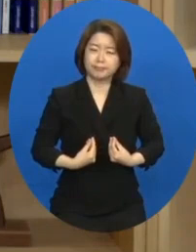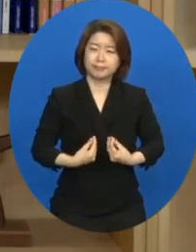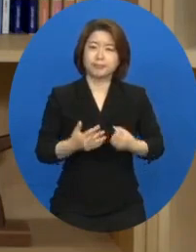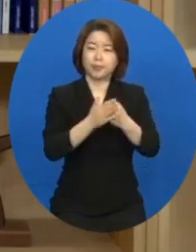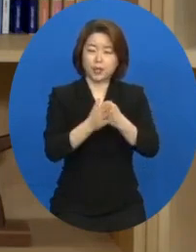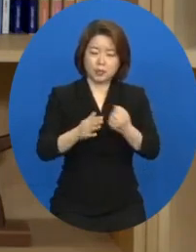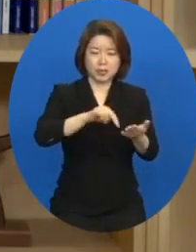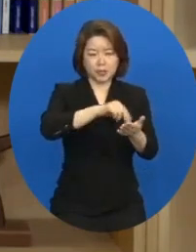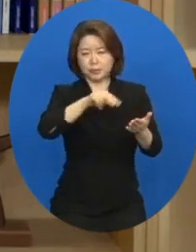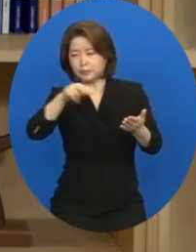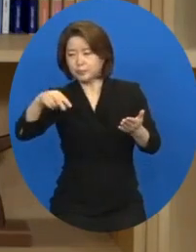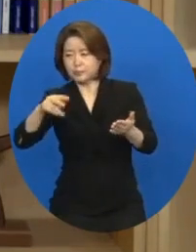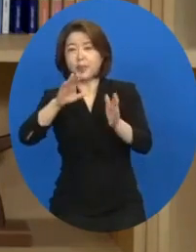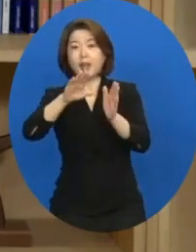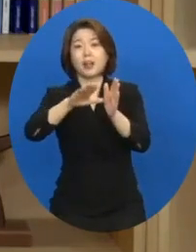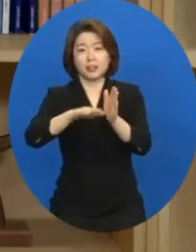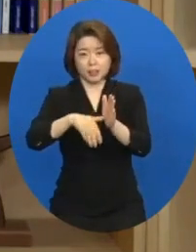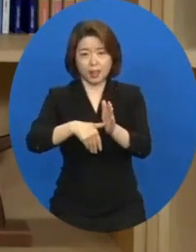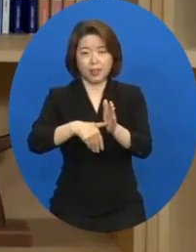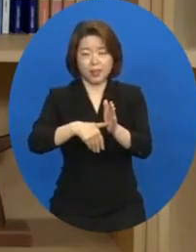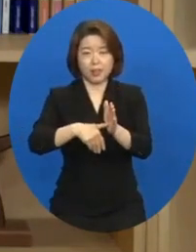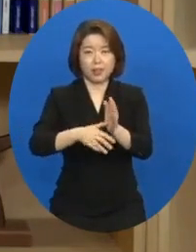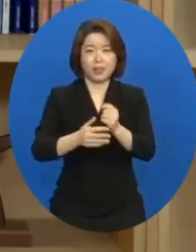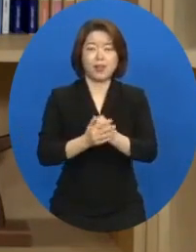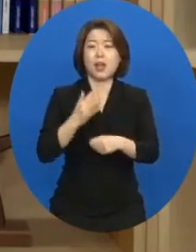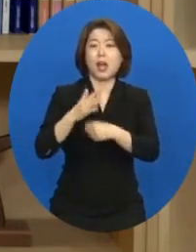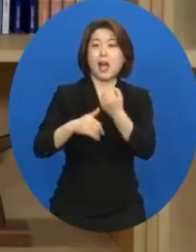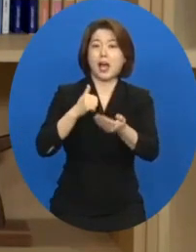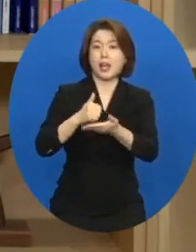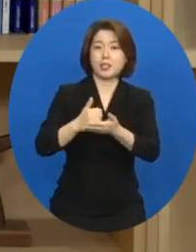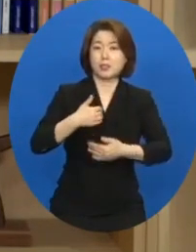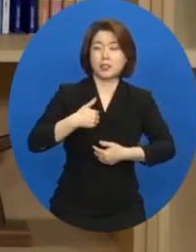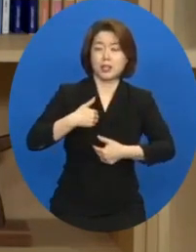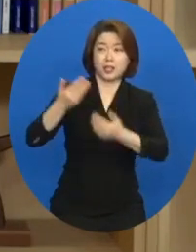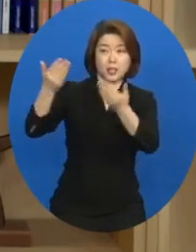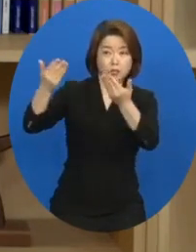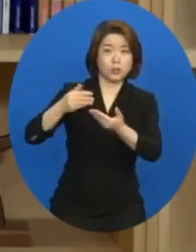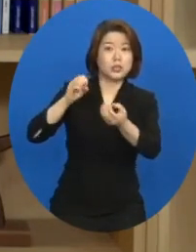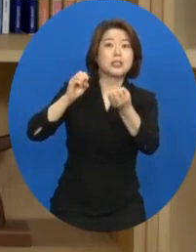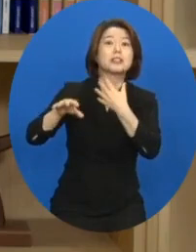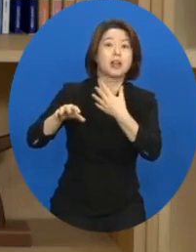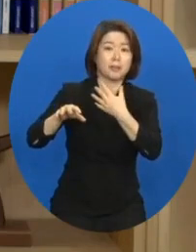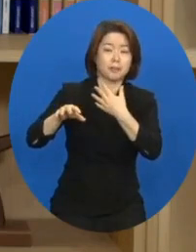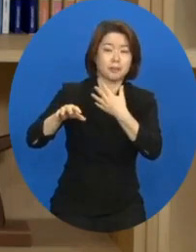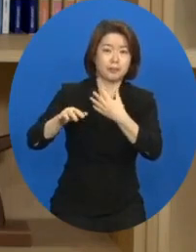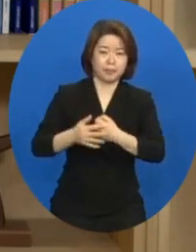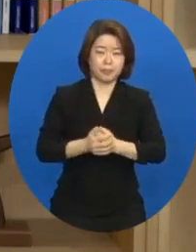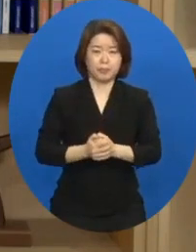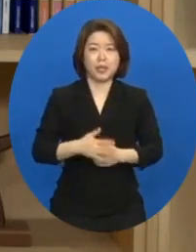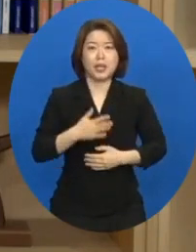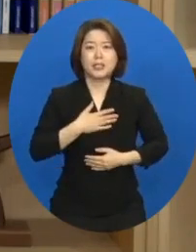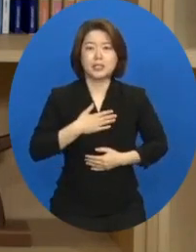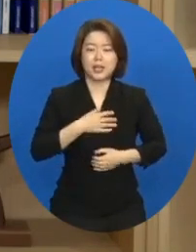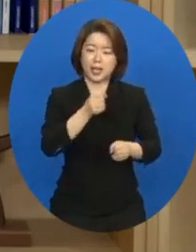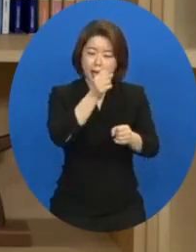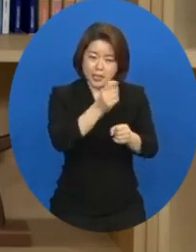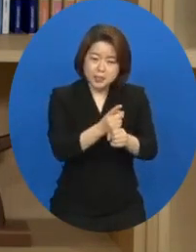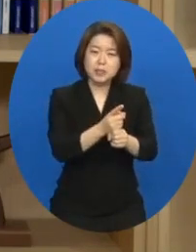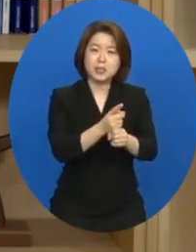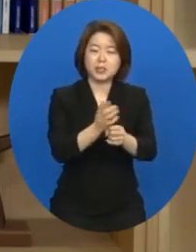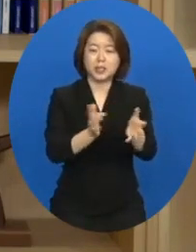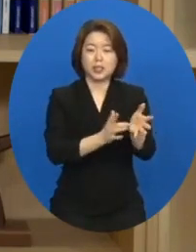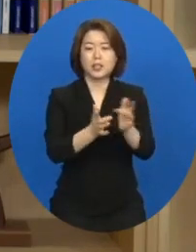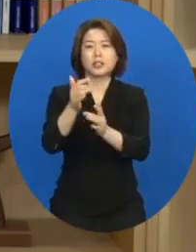헤매고 있었던 그때 하나님께서 제게 해주신 응답 이었어요 제가 이미 예수님과 함께